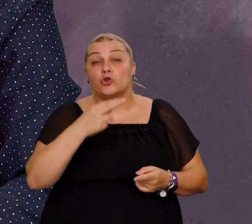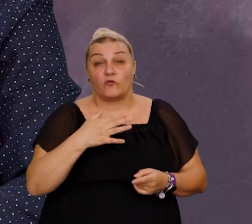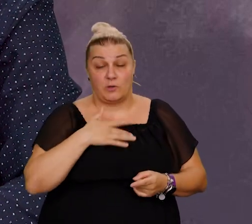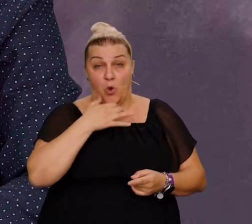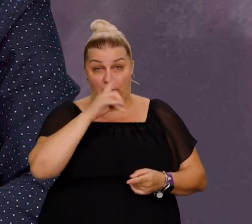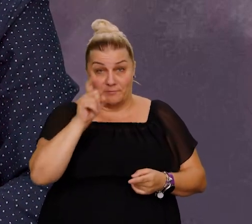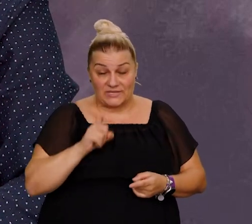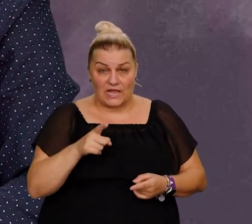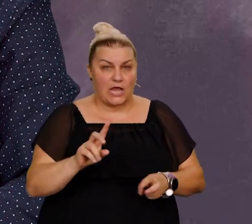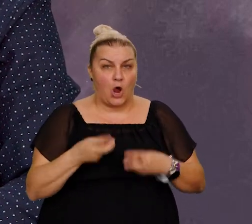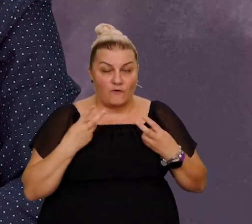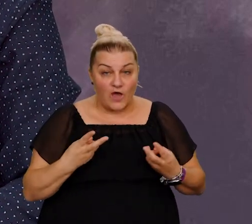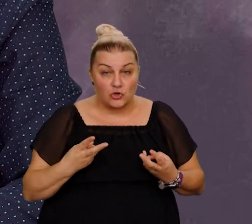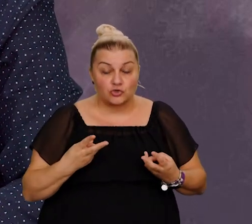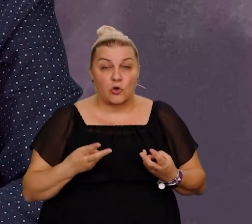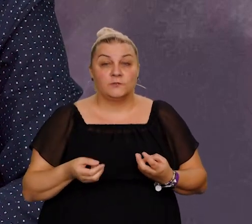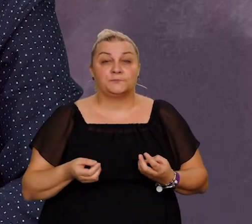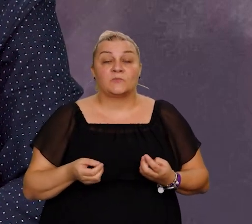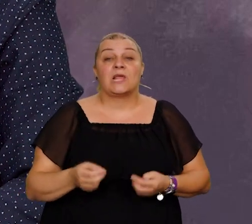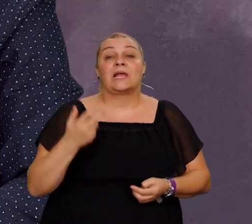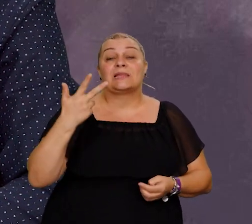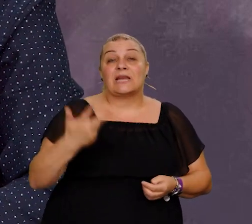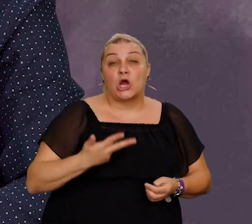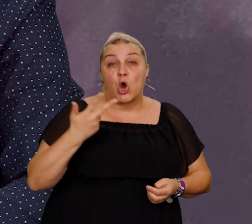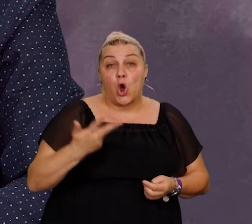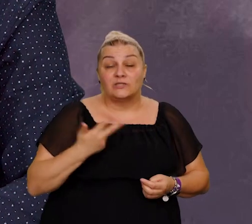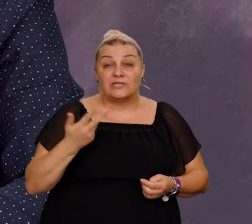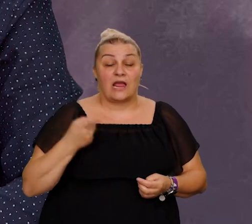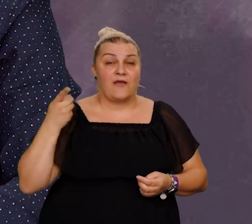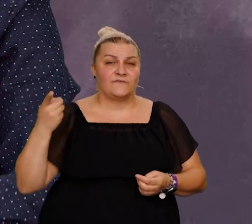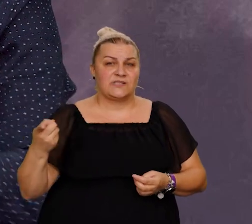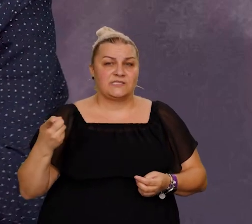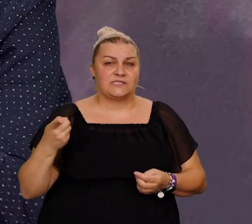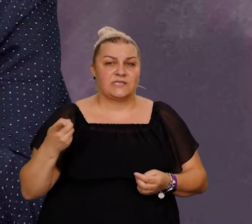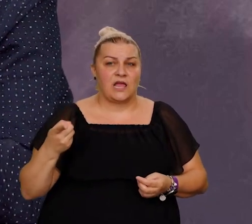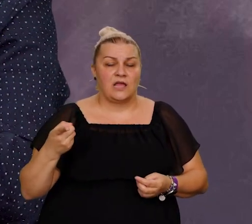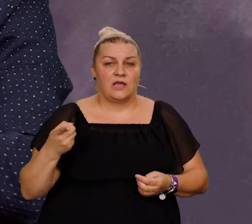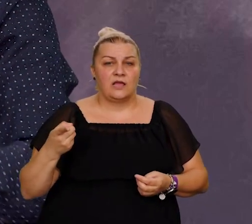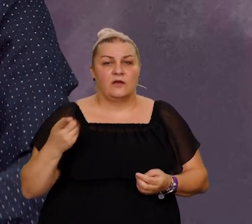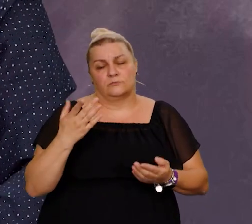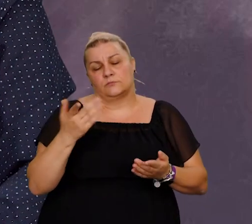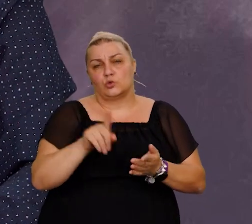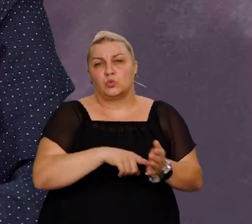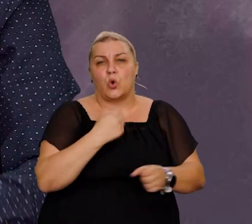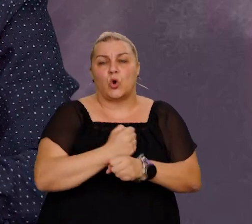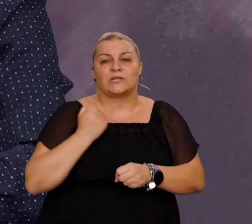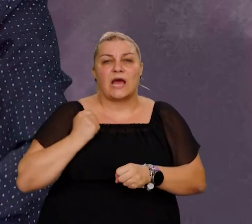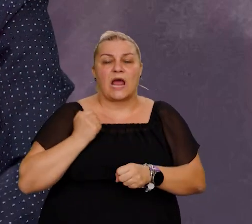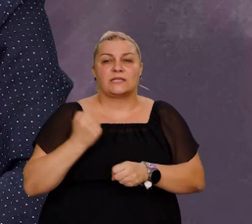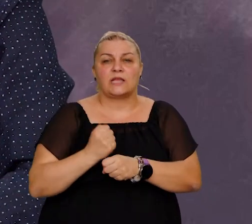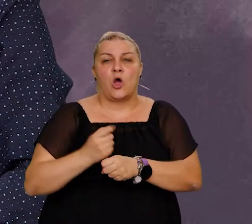sljedeće pitanje koje je jako bitno. Tri godine ste, vi dugi niz godina radite na